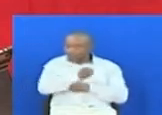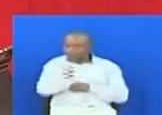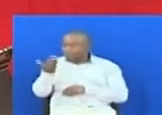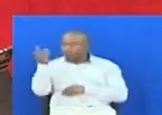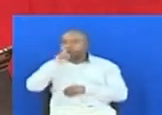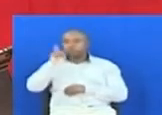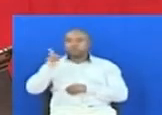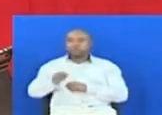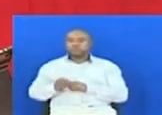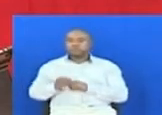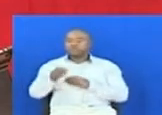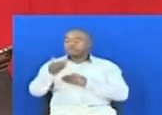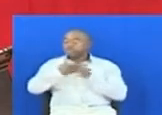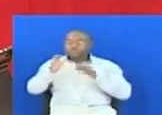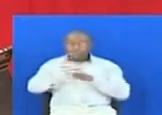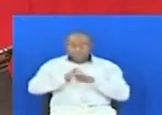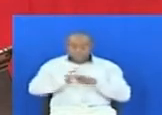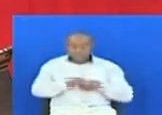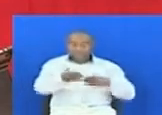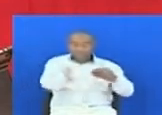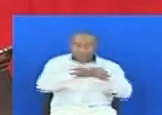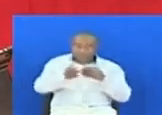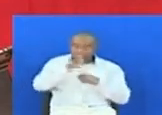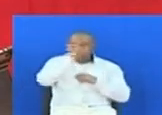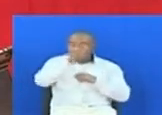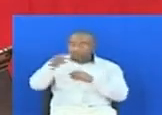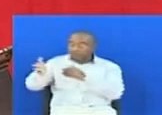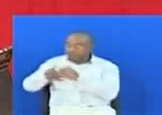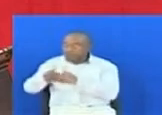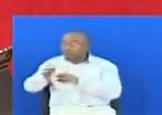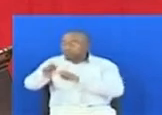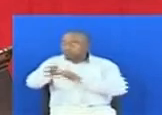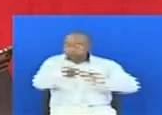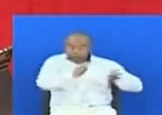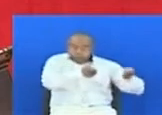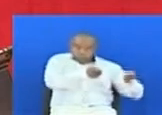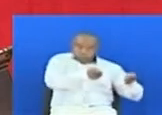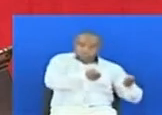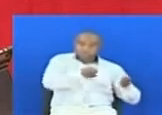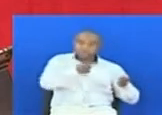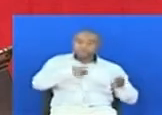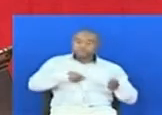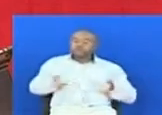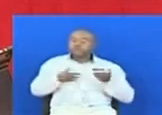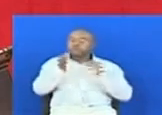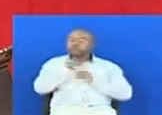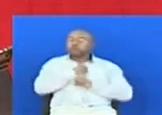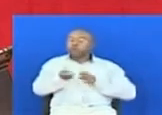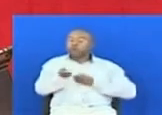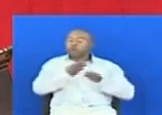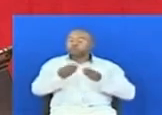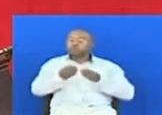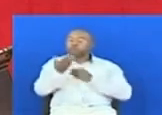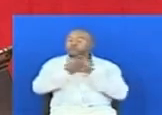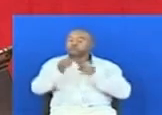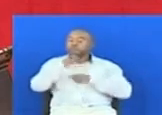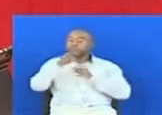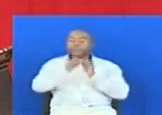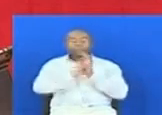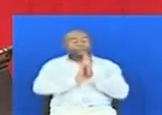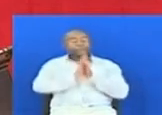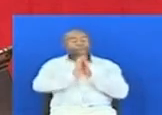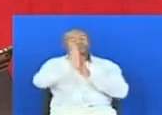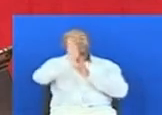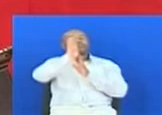nyingi zimeweka lockdown, Tanzania tukuweka lockdown, tumeweza kuokoa economy ya nchi, imeweza kuendelea, tukastabilize,